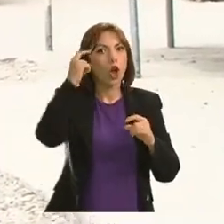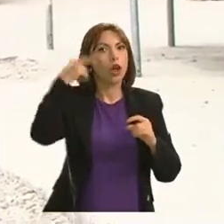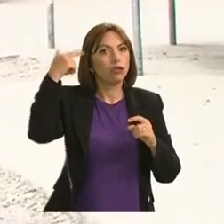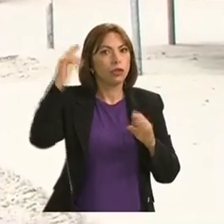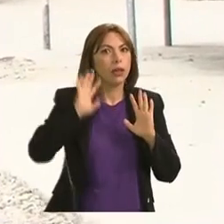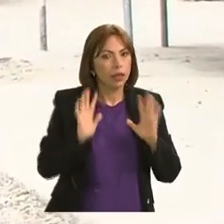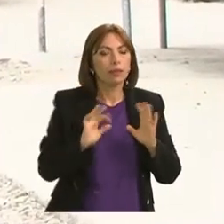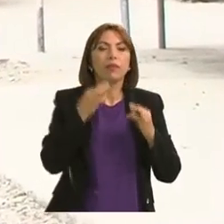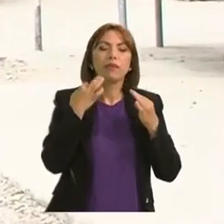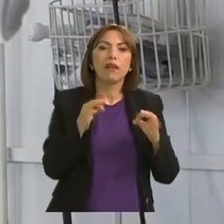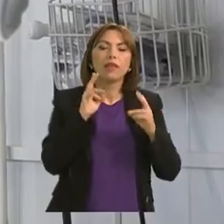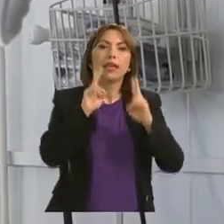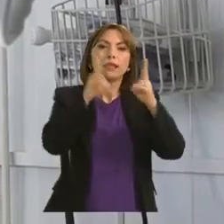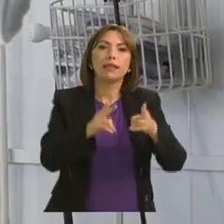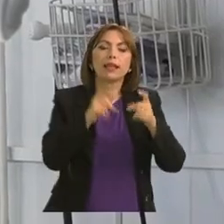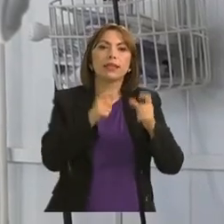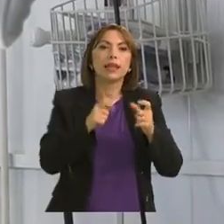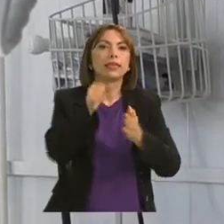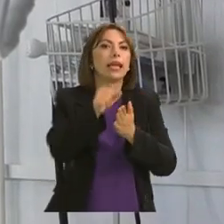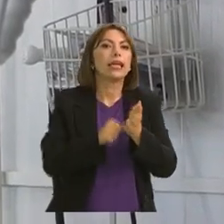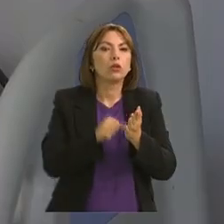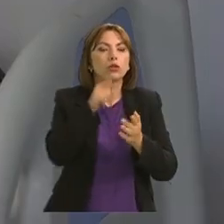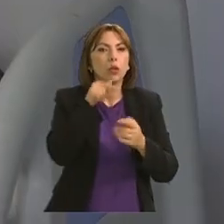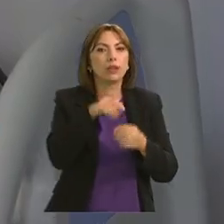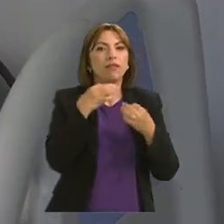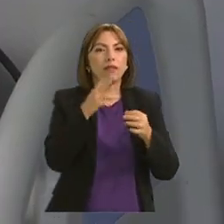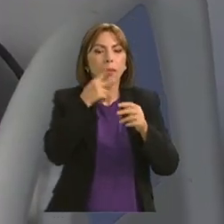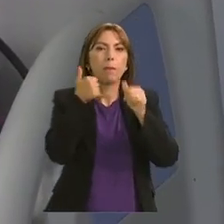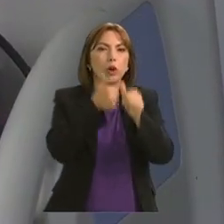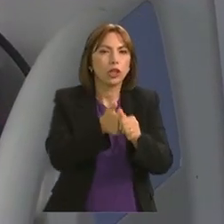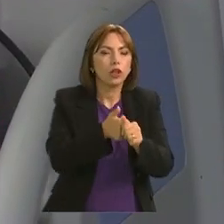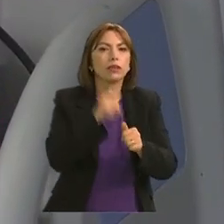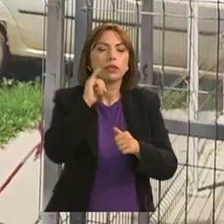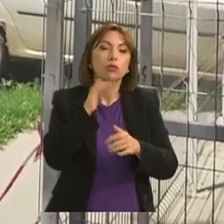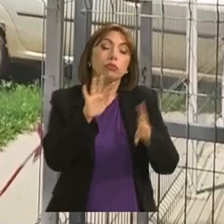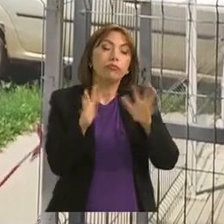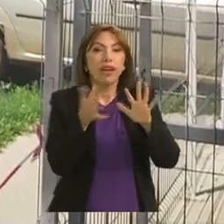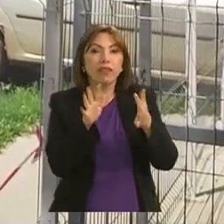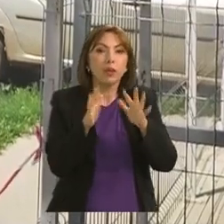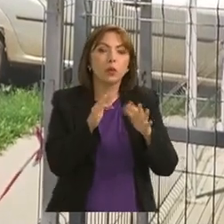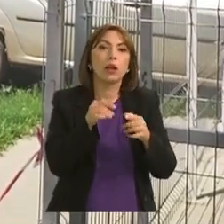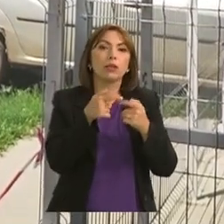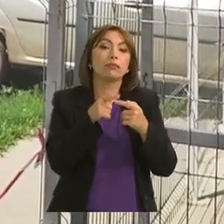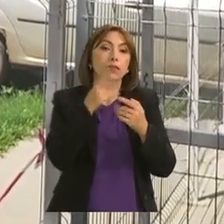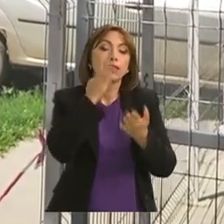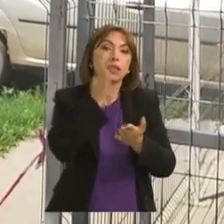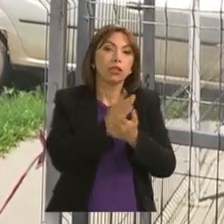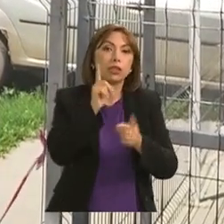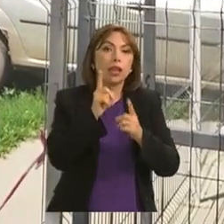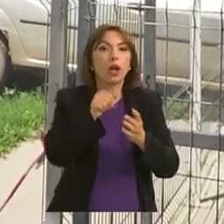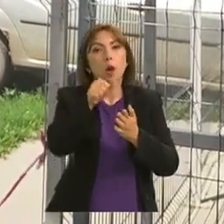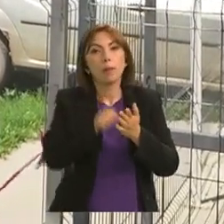va fi internat pe secția de chirurgie, unde va fi monitorizat și eventual se va decide dacă se impune o